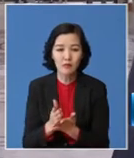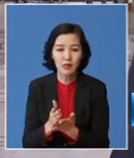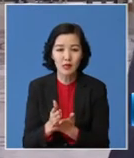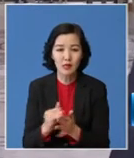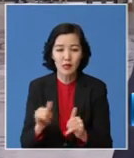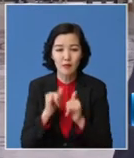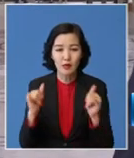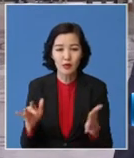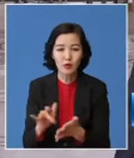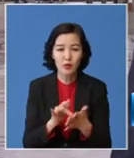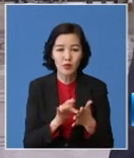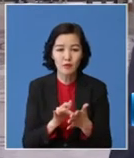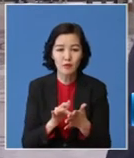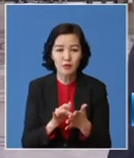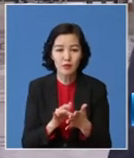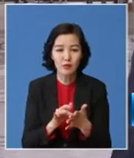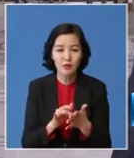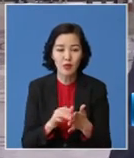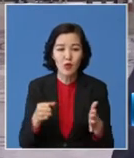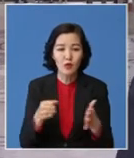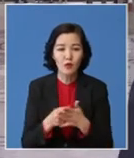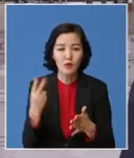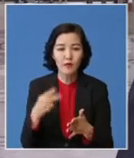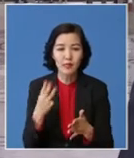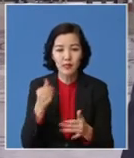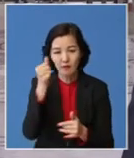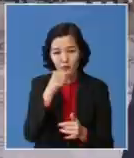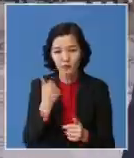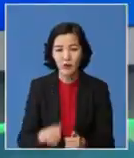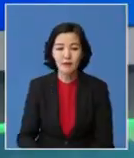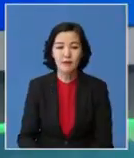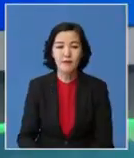по развитию туристического потенциала до 2023 года.